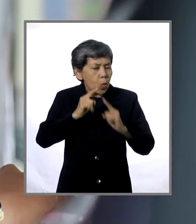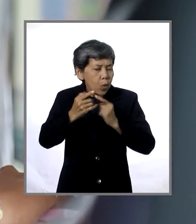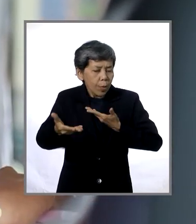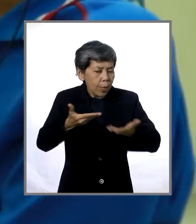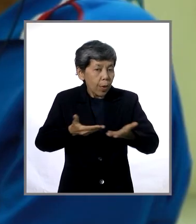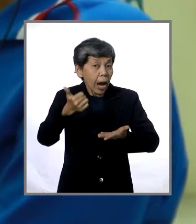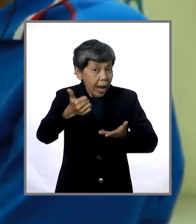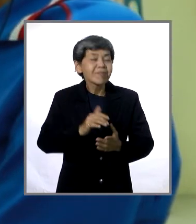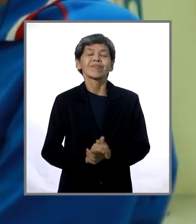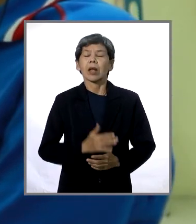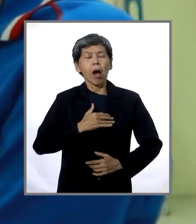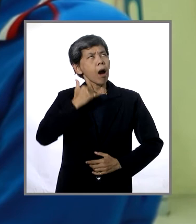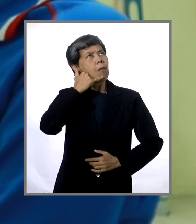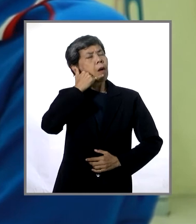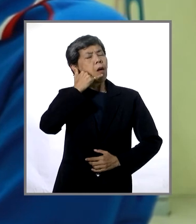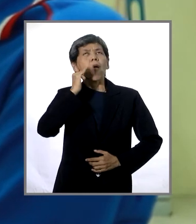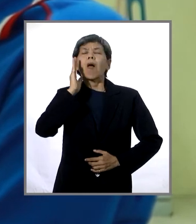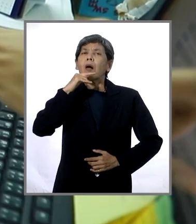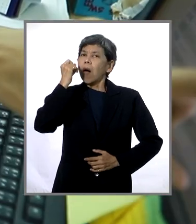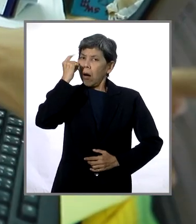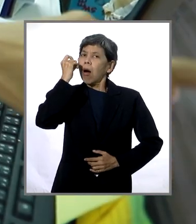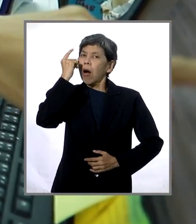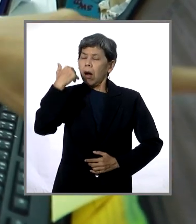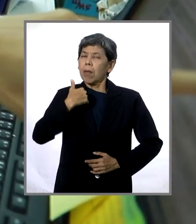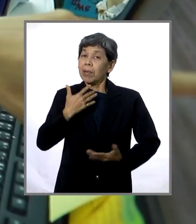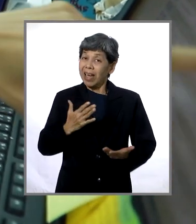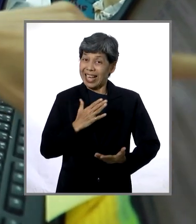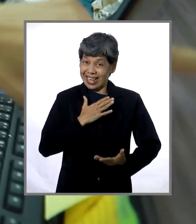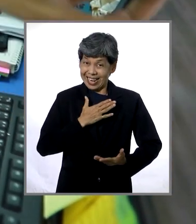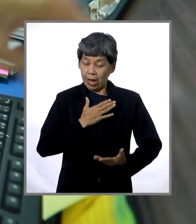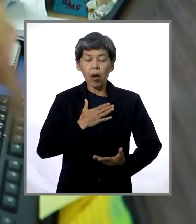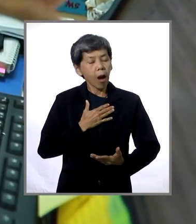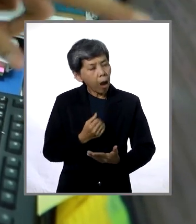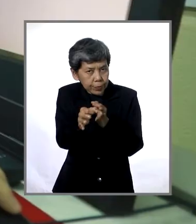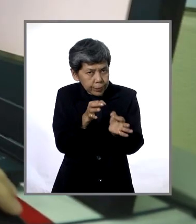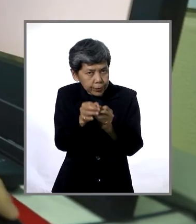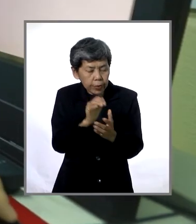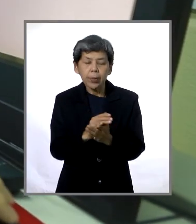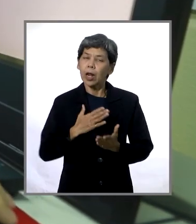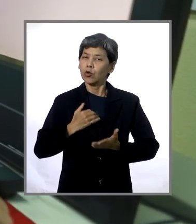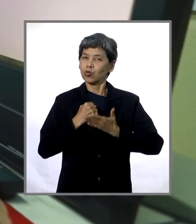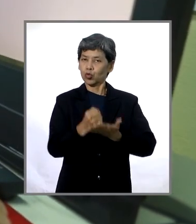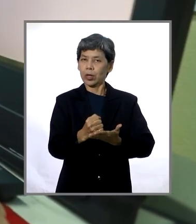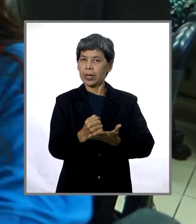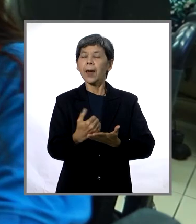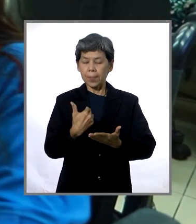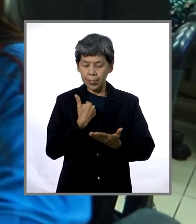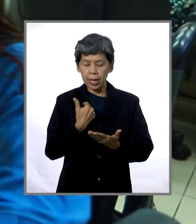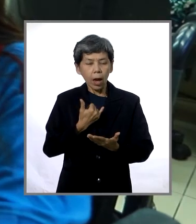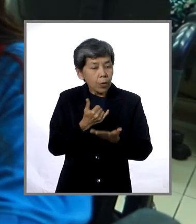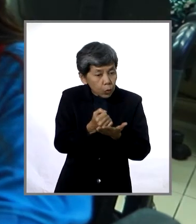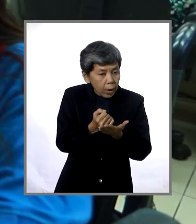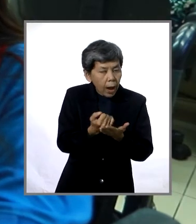ทำมาดังนั้นจุดแข็งของสารคดีนี้จึงไม่ใช่เพียงการให้ความรู้หรือเนื้อหาที่คนทุกกลุ่มในสังคม